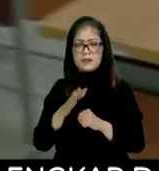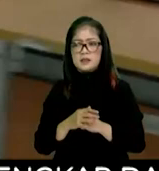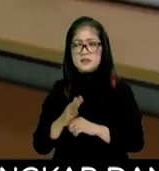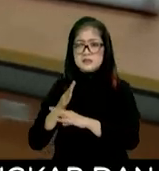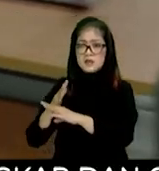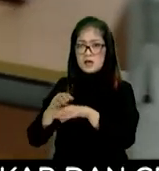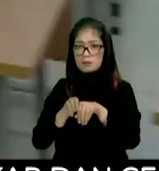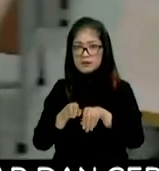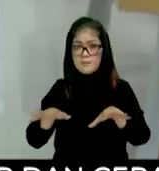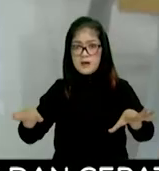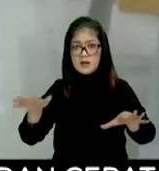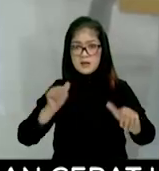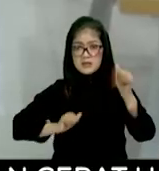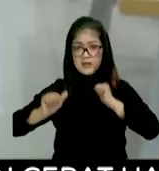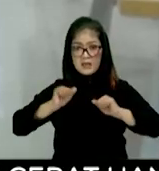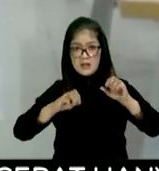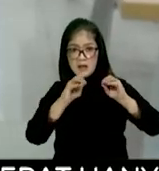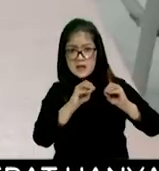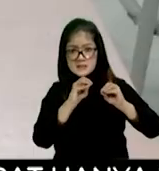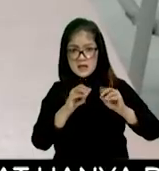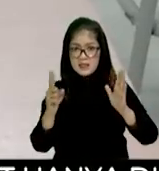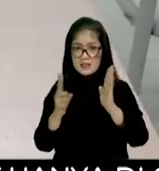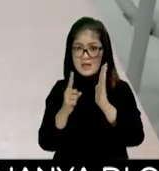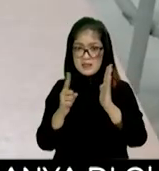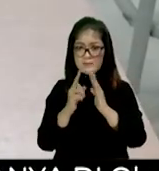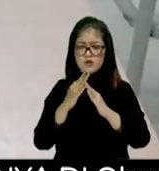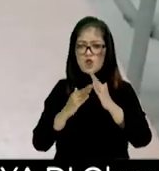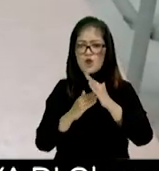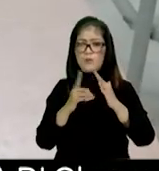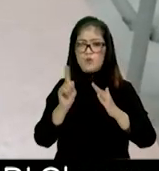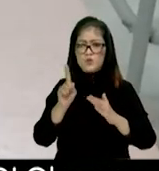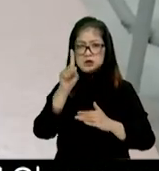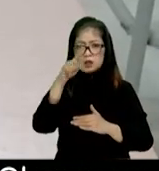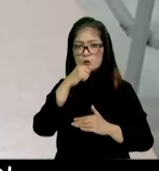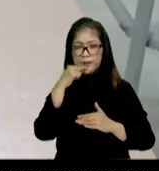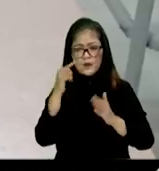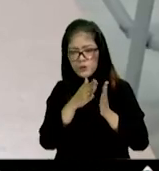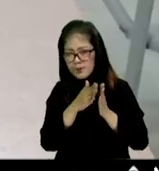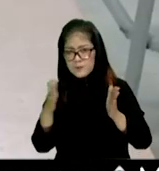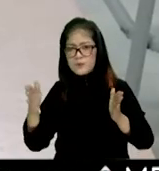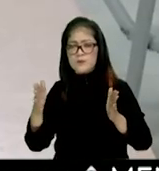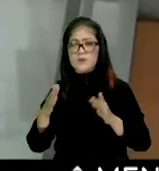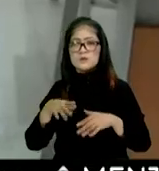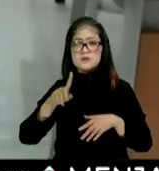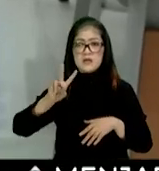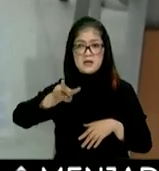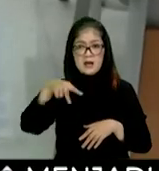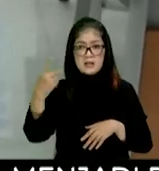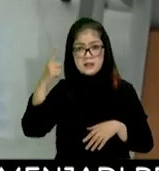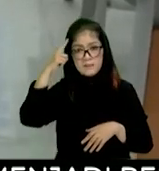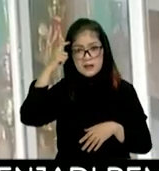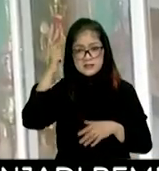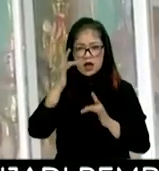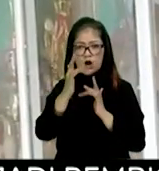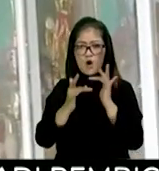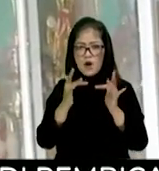kopitime kegiatan pembelajaran tatap muka dihentikan sementara selama satu pekan kedepan dengan mengganti pembelajaran jarak jauh